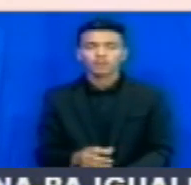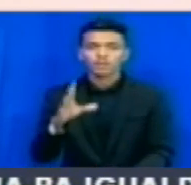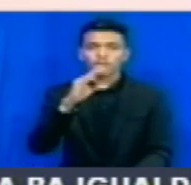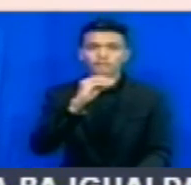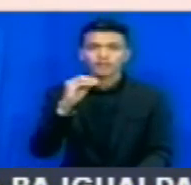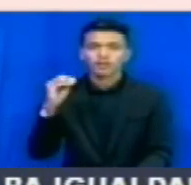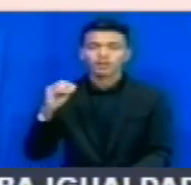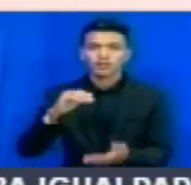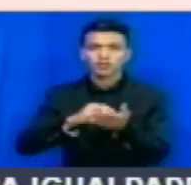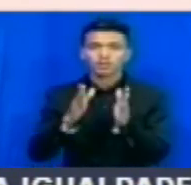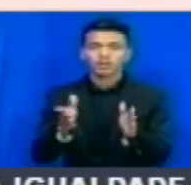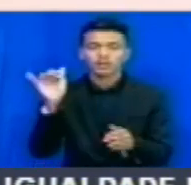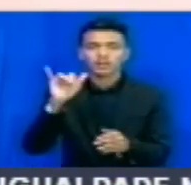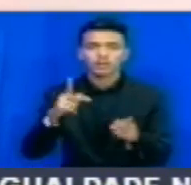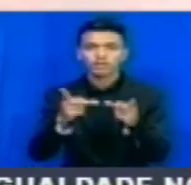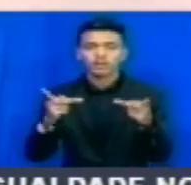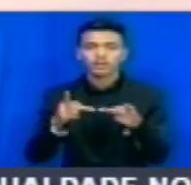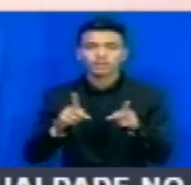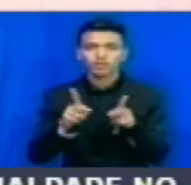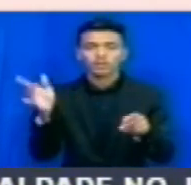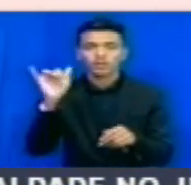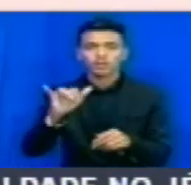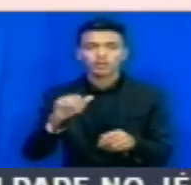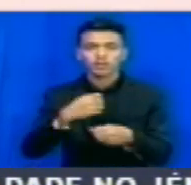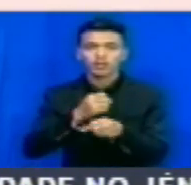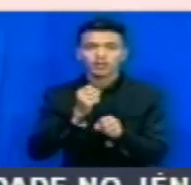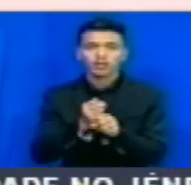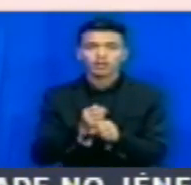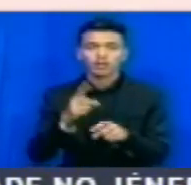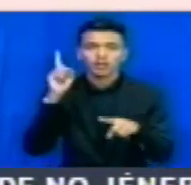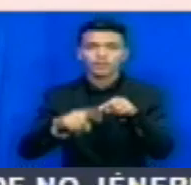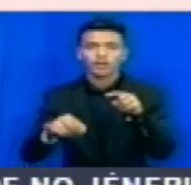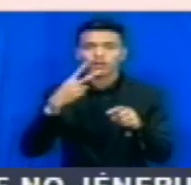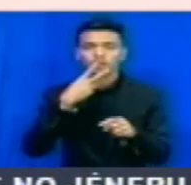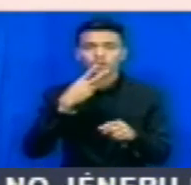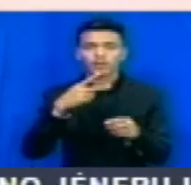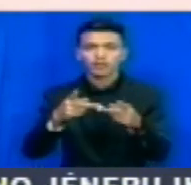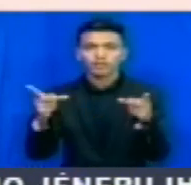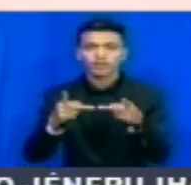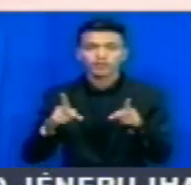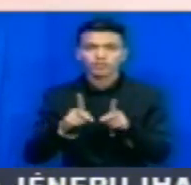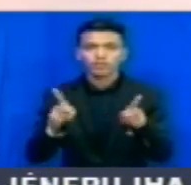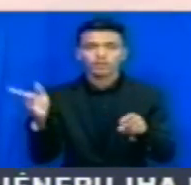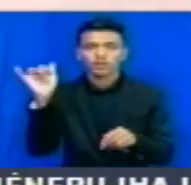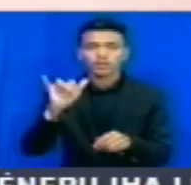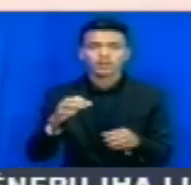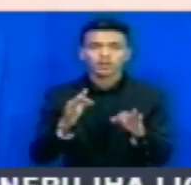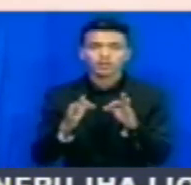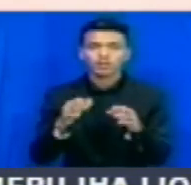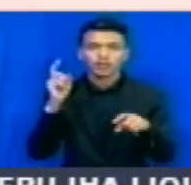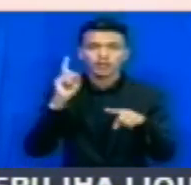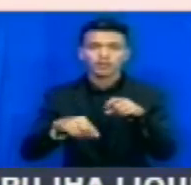Nomor li ia sekolah sir no he fatin publik sir. Nomor implementa atau yang label fu tabaku ke fatin publik sir. No ne par